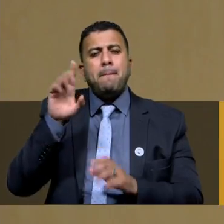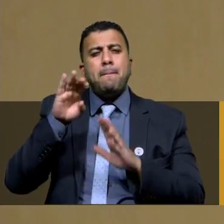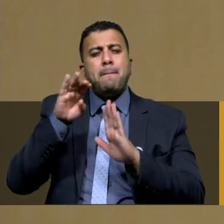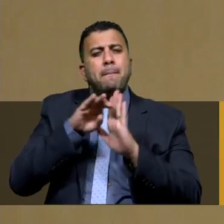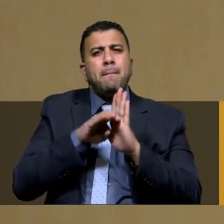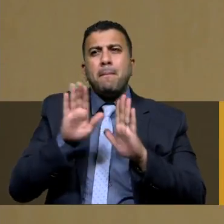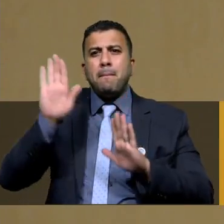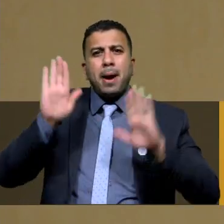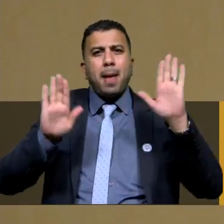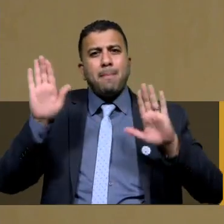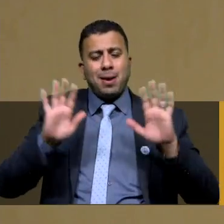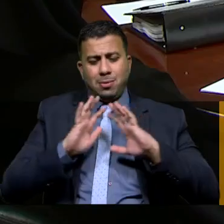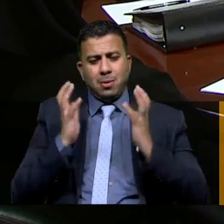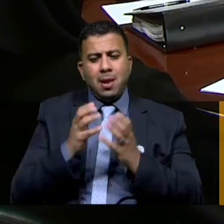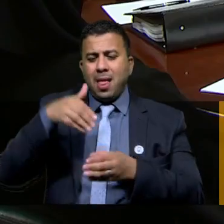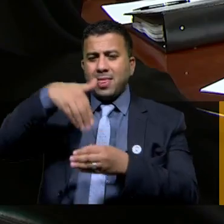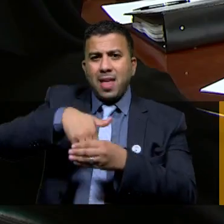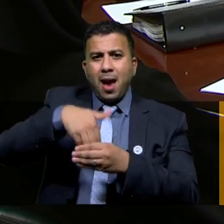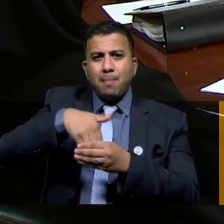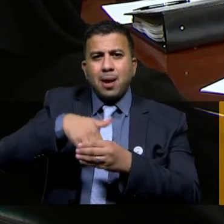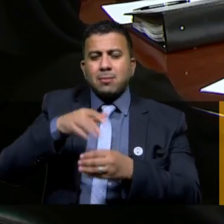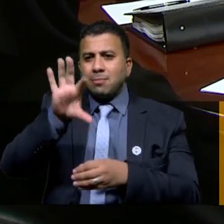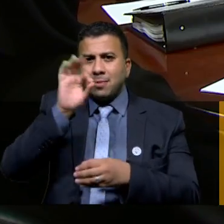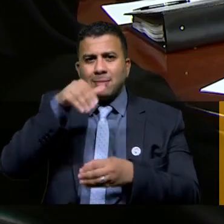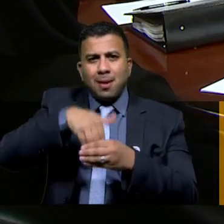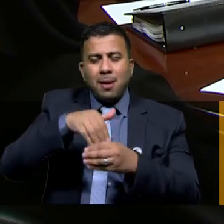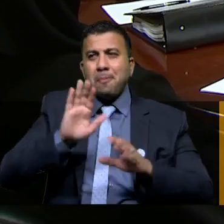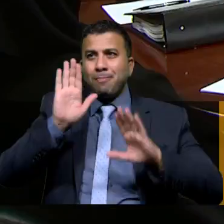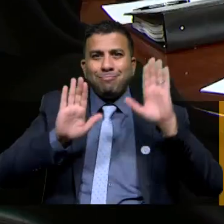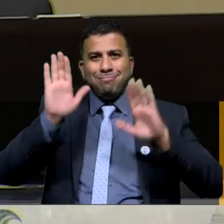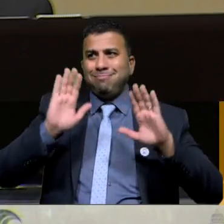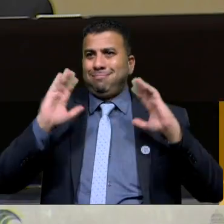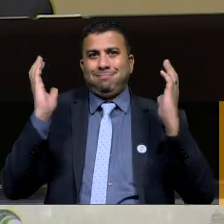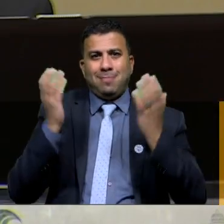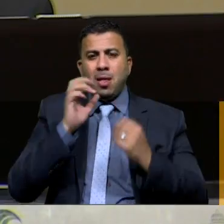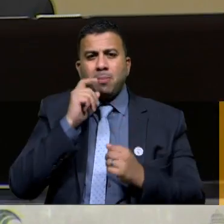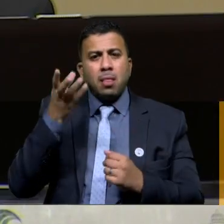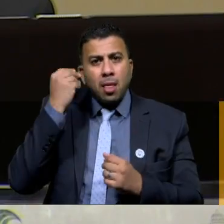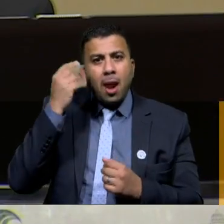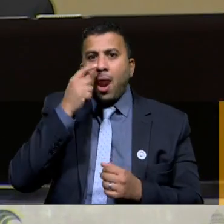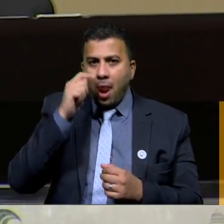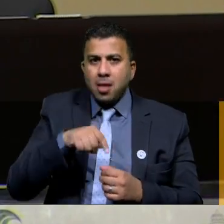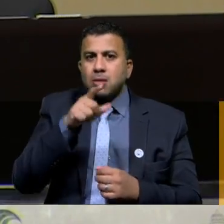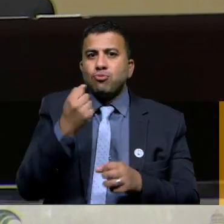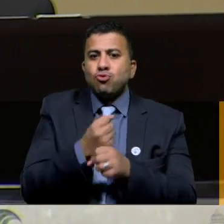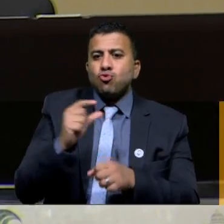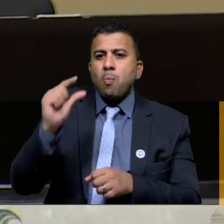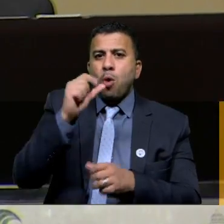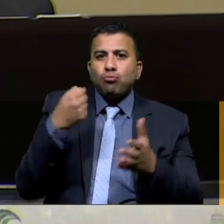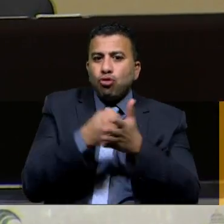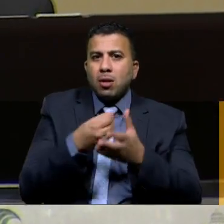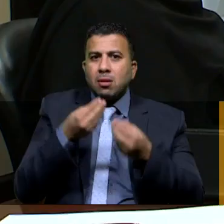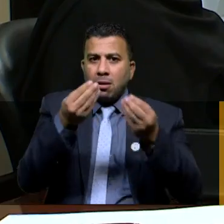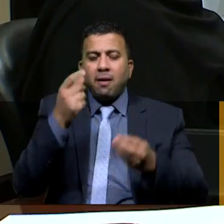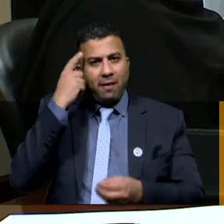ما تشهده الدولة من انتخابات في مجالسها، ويسهم في اكتساب المعرفة والخبرات والدراسات